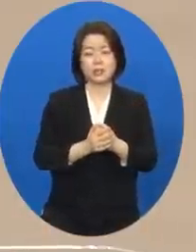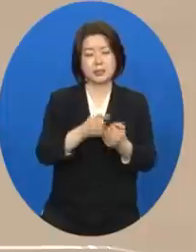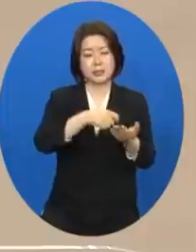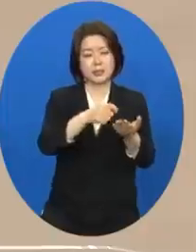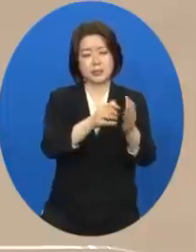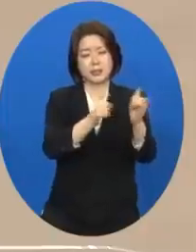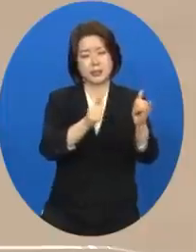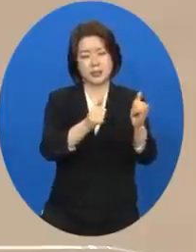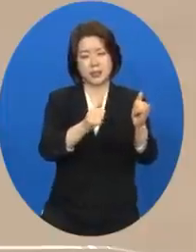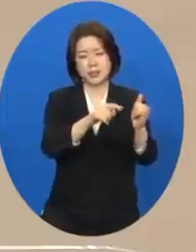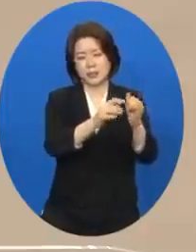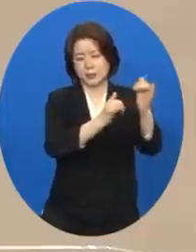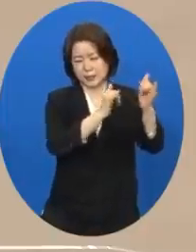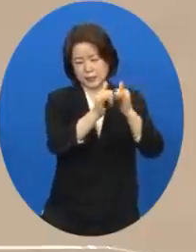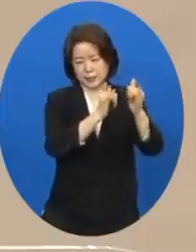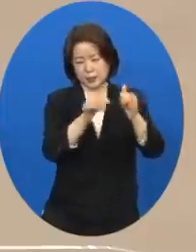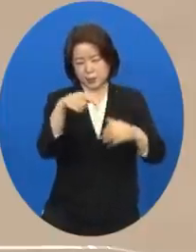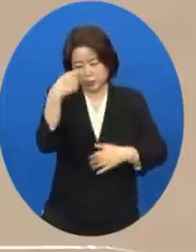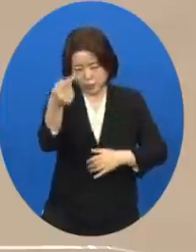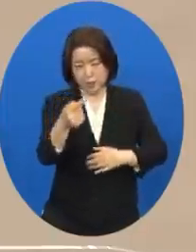다음에 계속해서